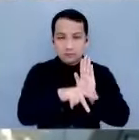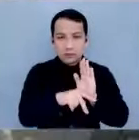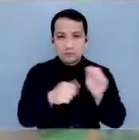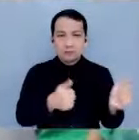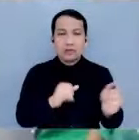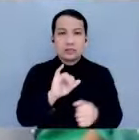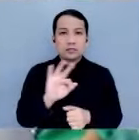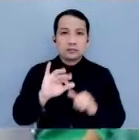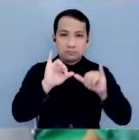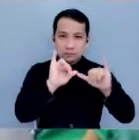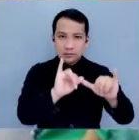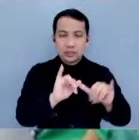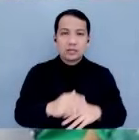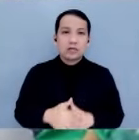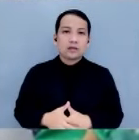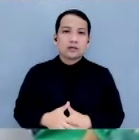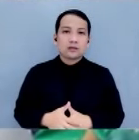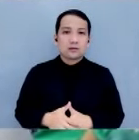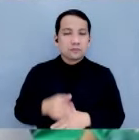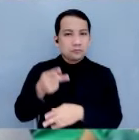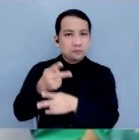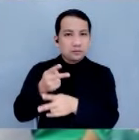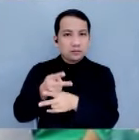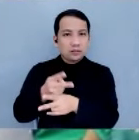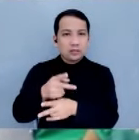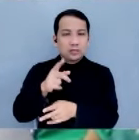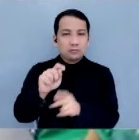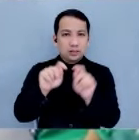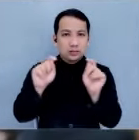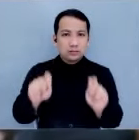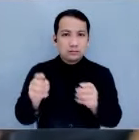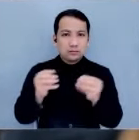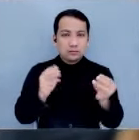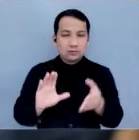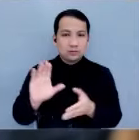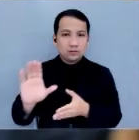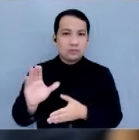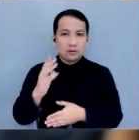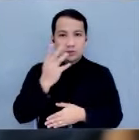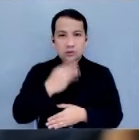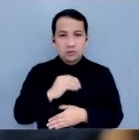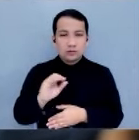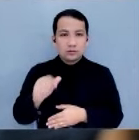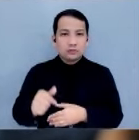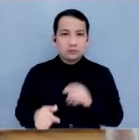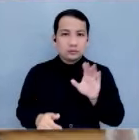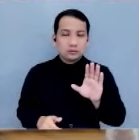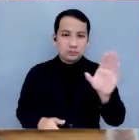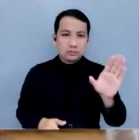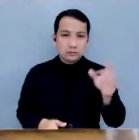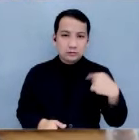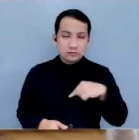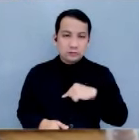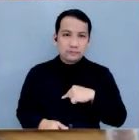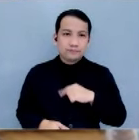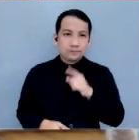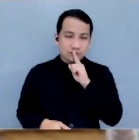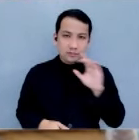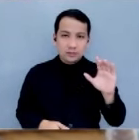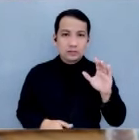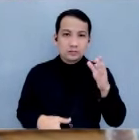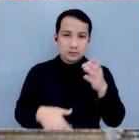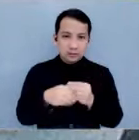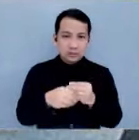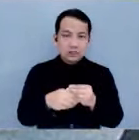manatili. Pinapabantayan na rin sa mga terminal manager ang trabaho ng mga provider. Ang mga service provider naman, nangako magdadagdag ng mga